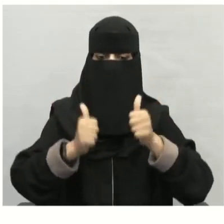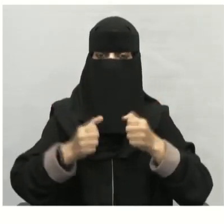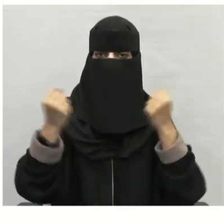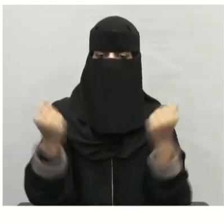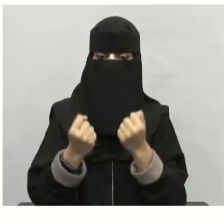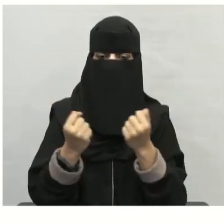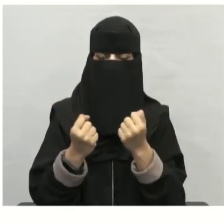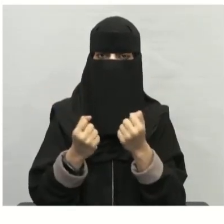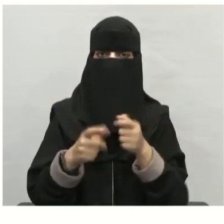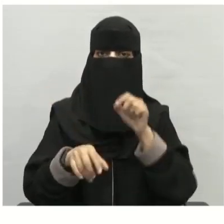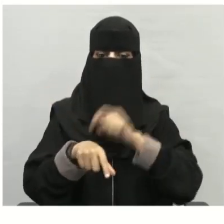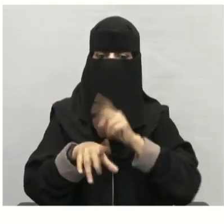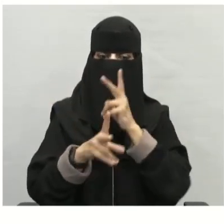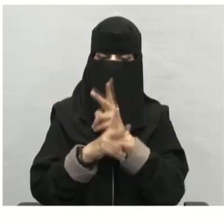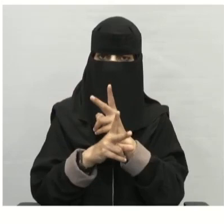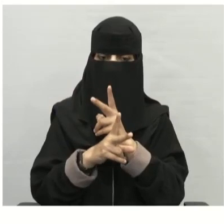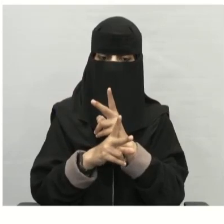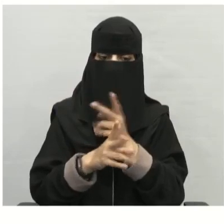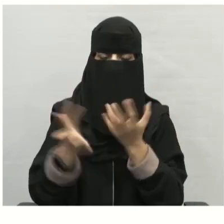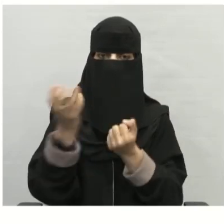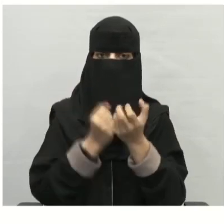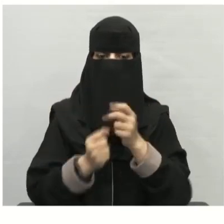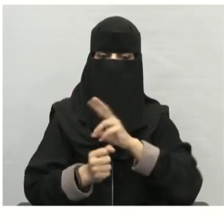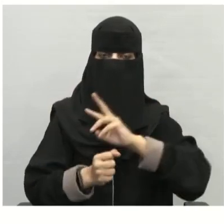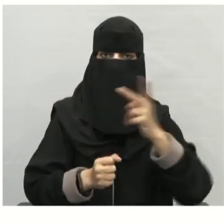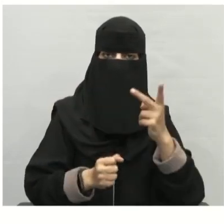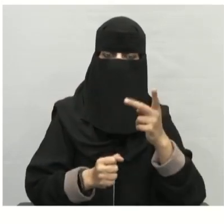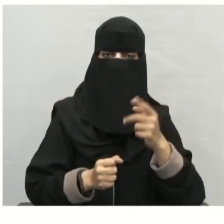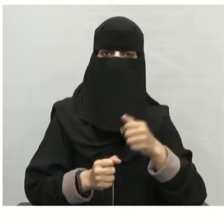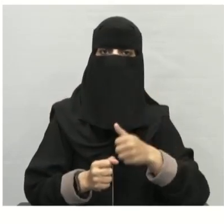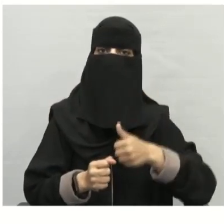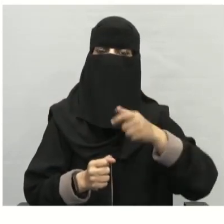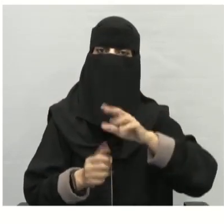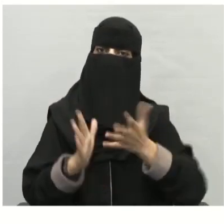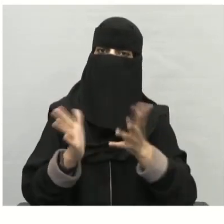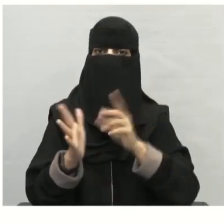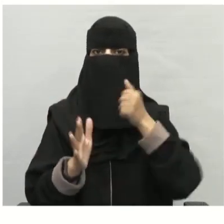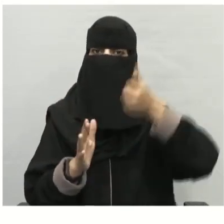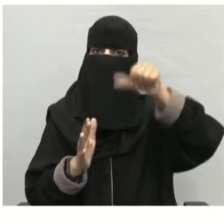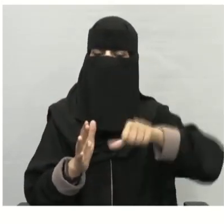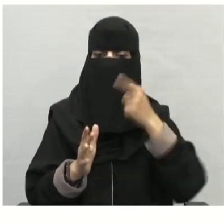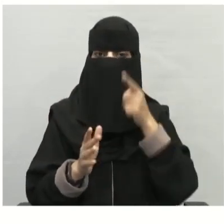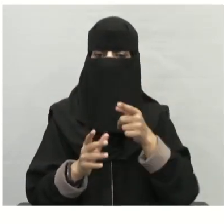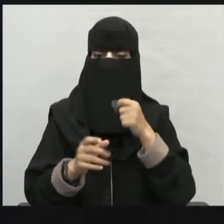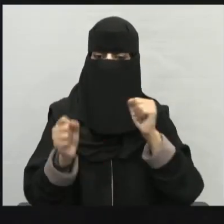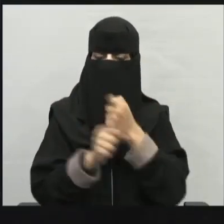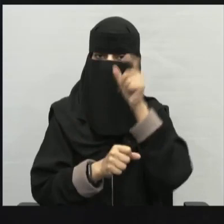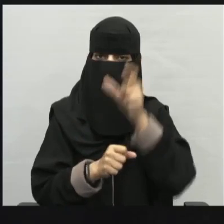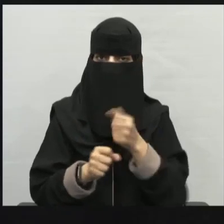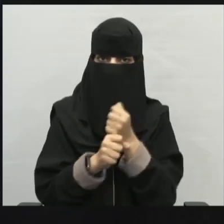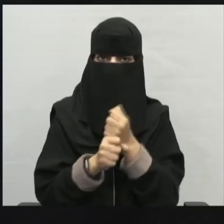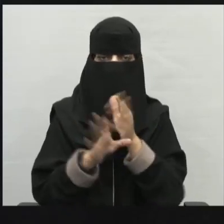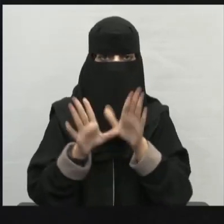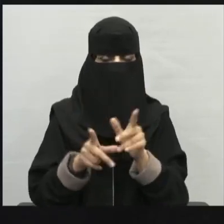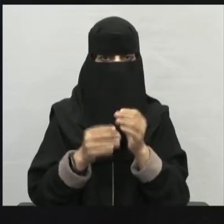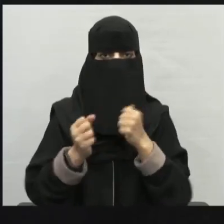بالانشطه وقت الفراغ والاحتياجات الغير متوقعه اذا هي قدره الفرد بان